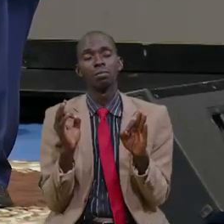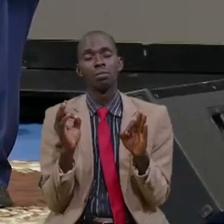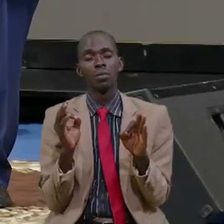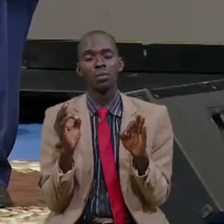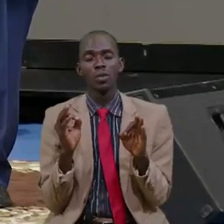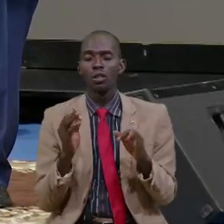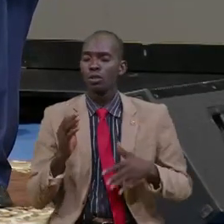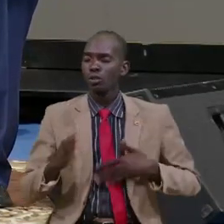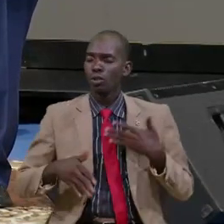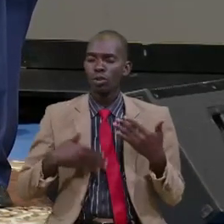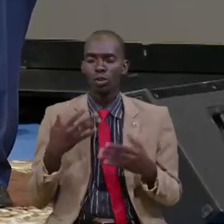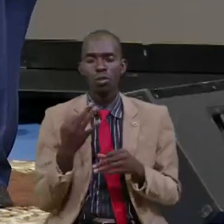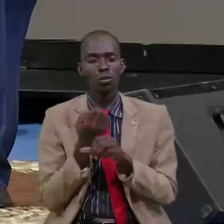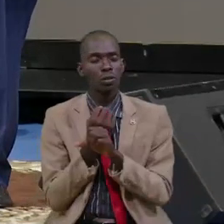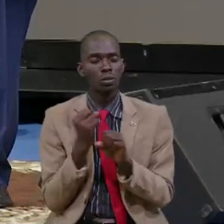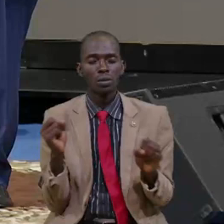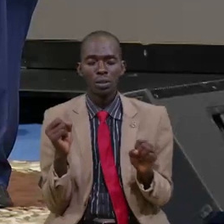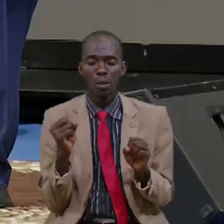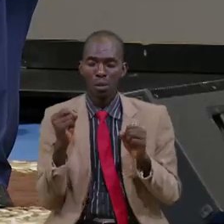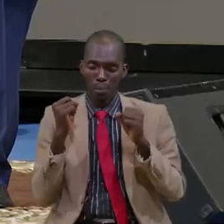libération. La joie du salut,